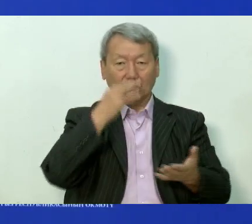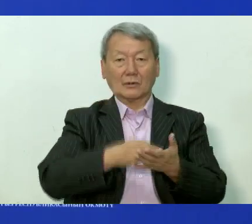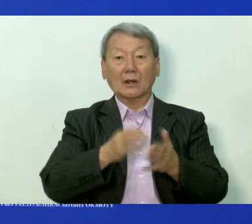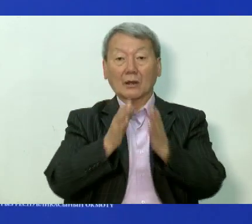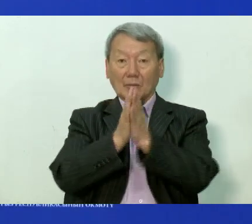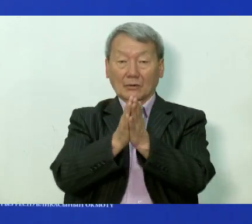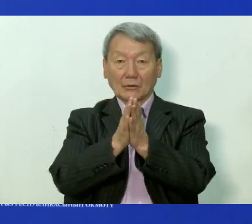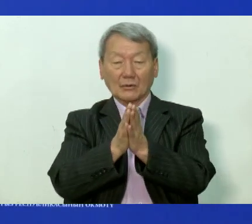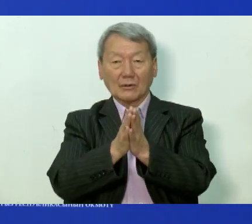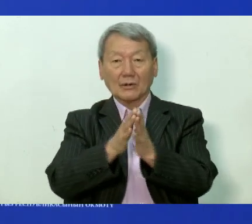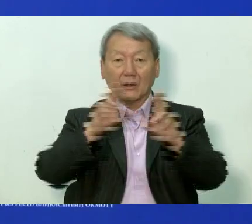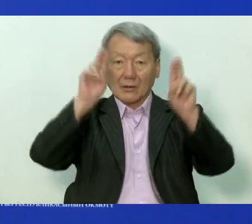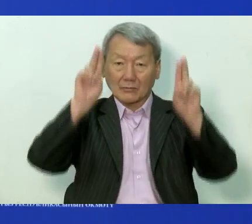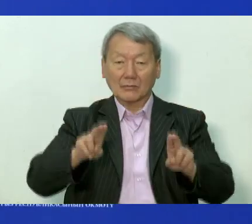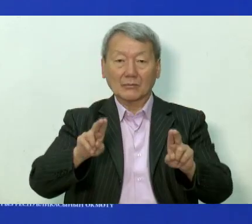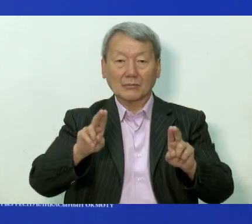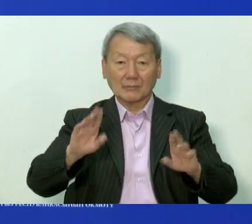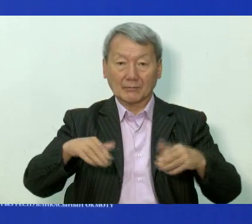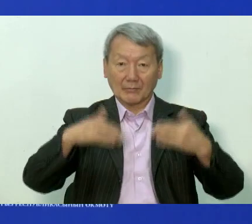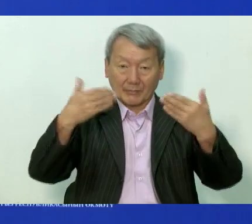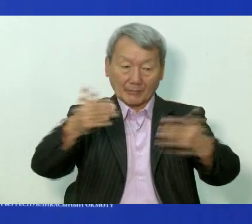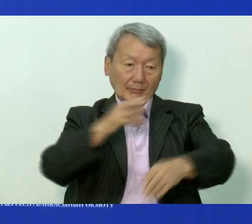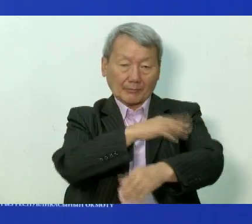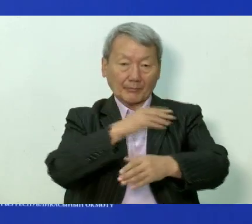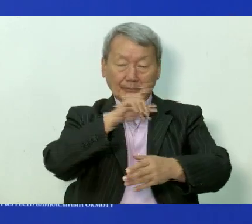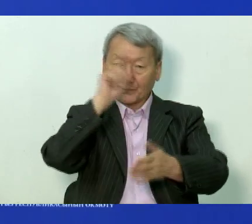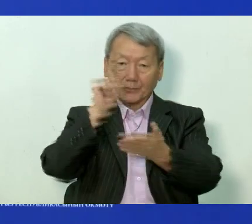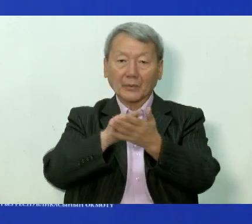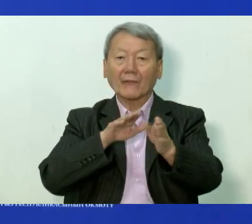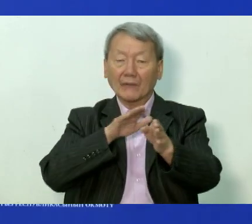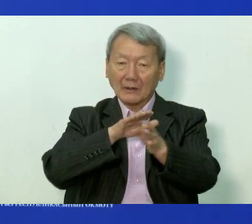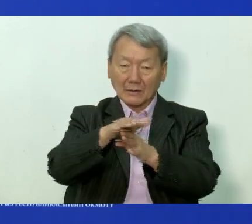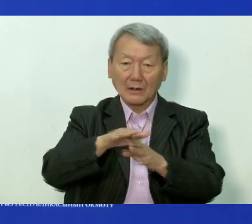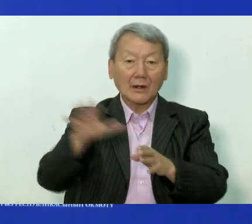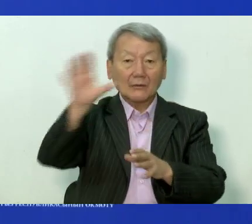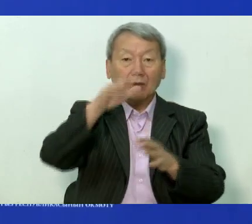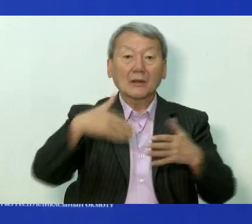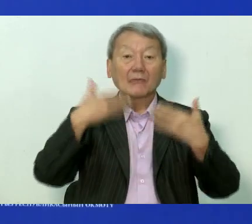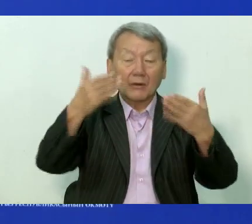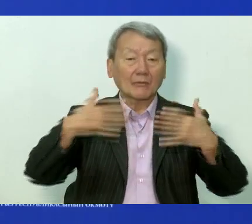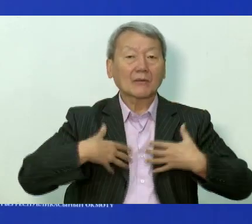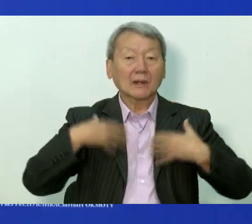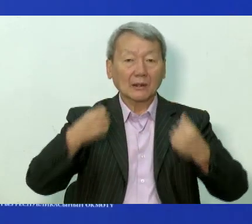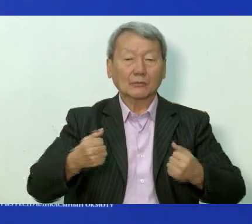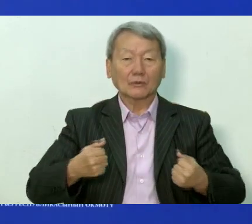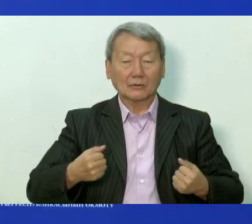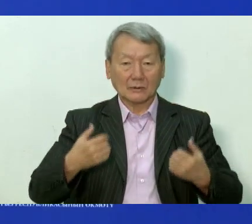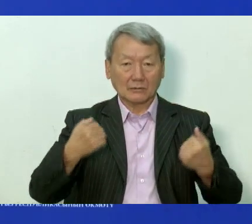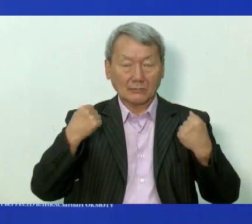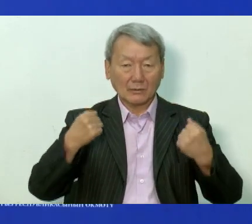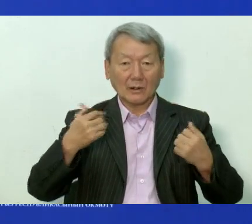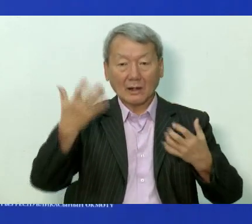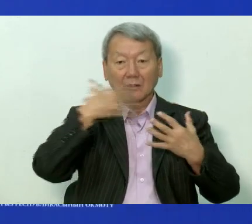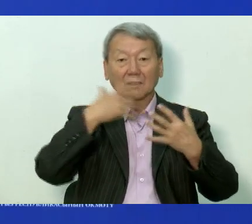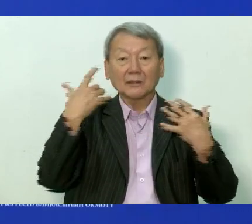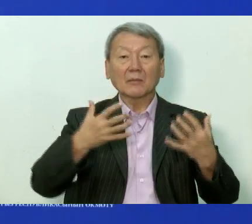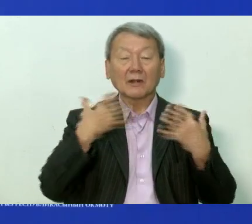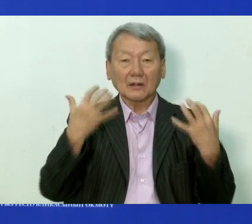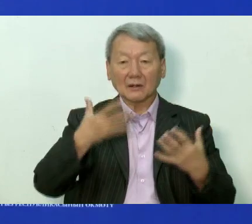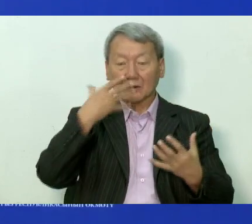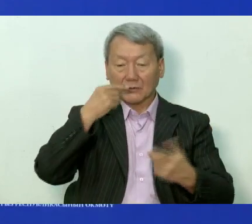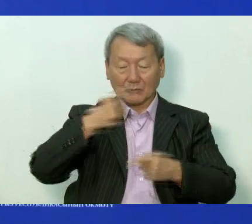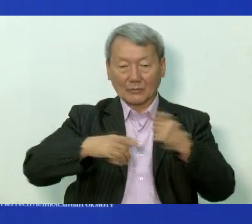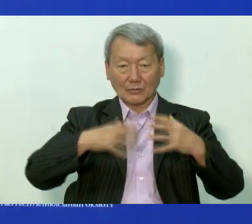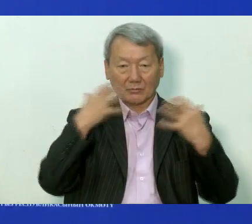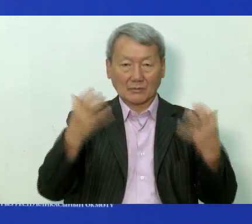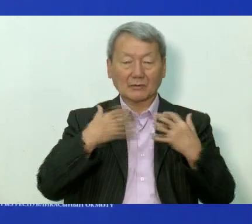Прошу вас следовать всем рекомендациям медицинских работников и желаю вам крепкого здоровья, берегите себя и своих